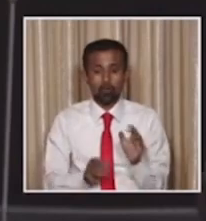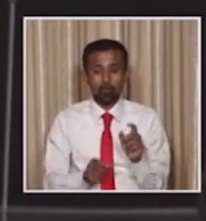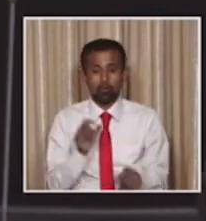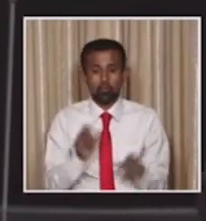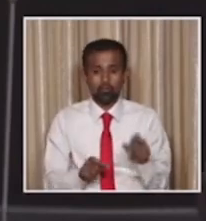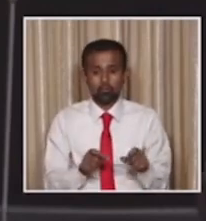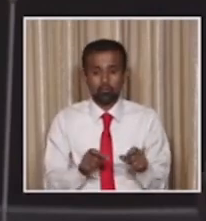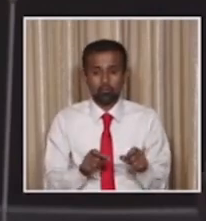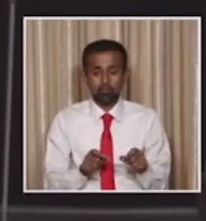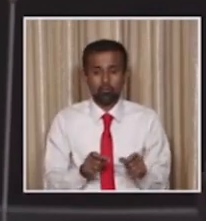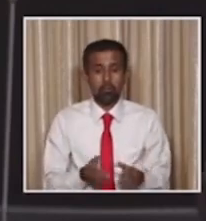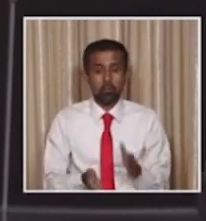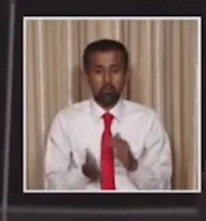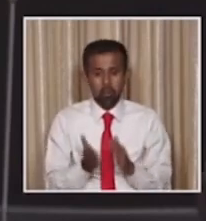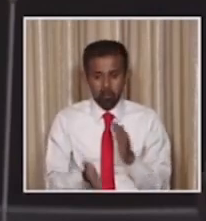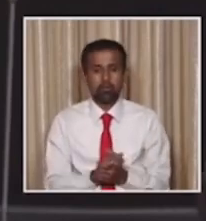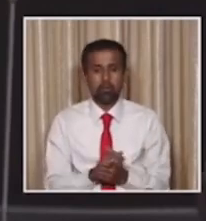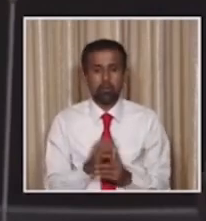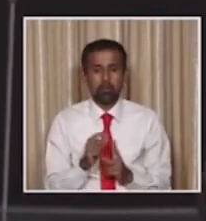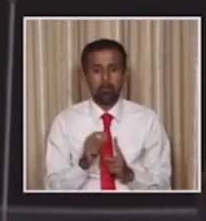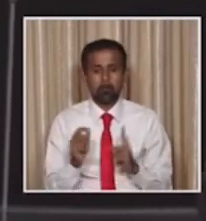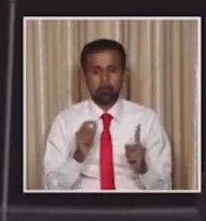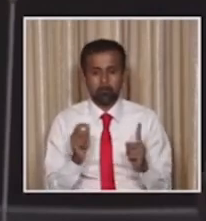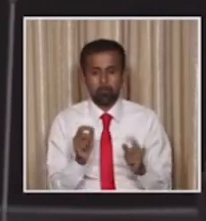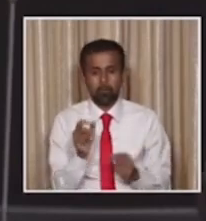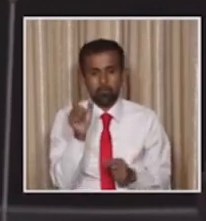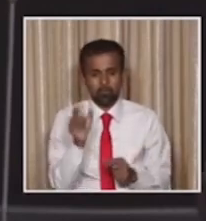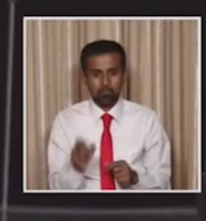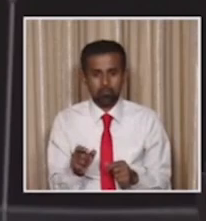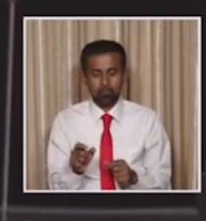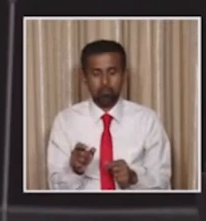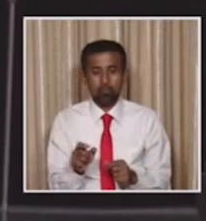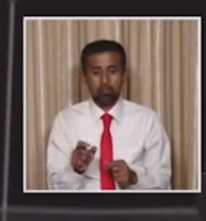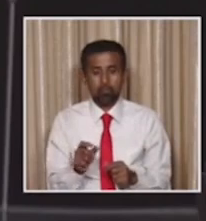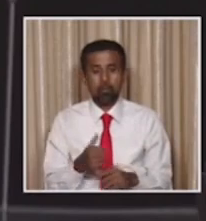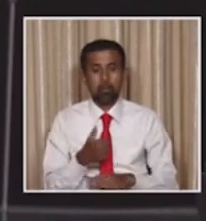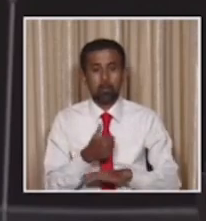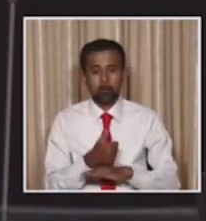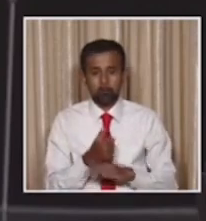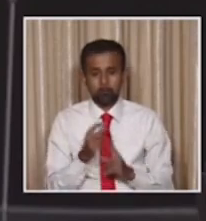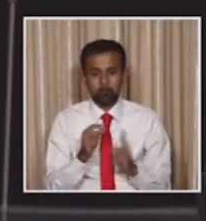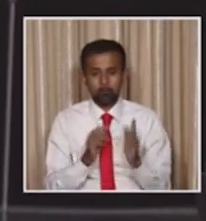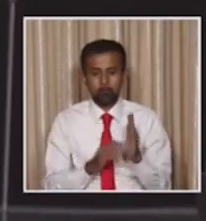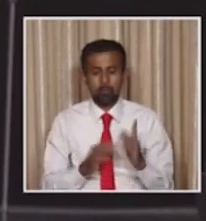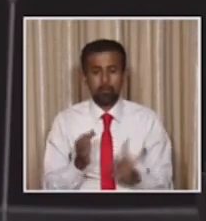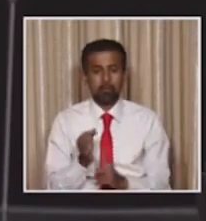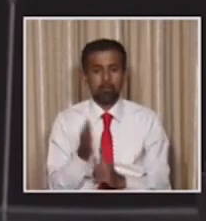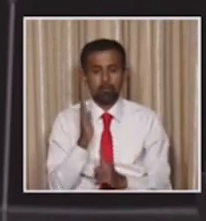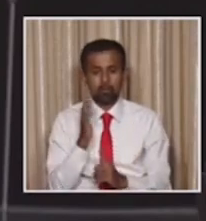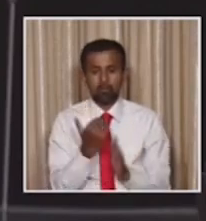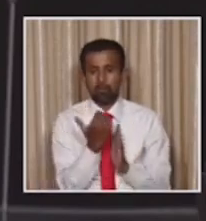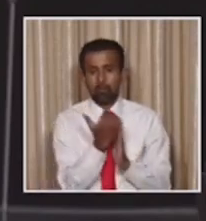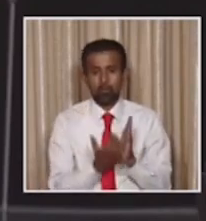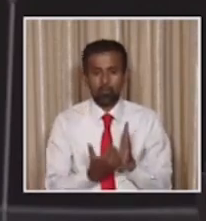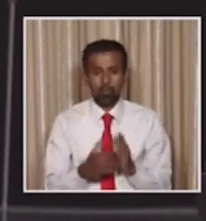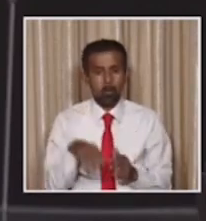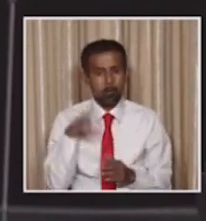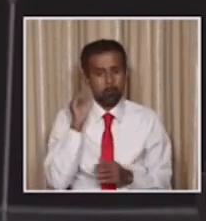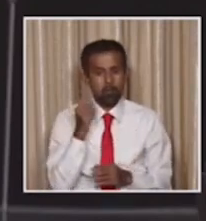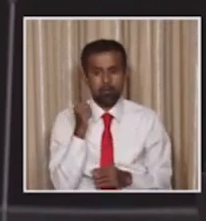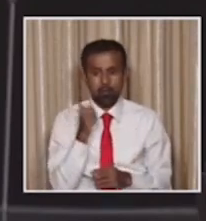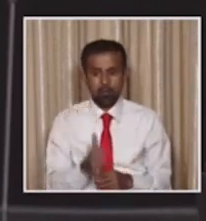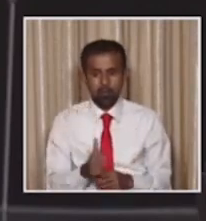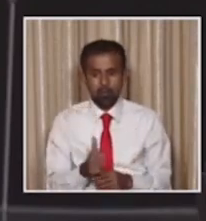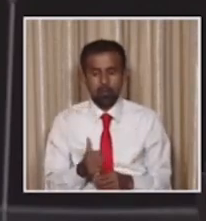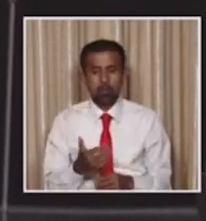தடுத்து நிறுத்த வேண்டும். இதற்கு இடம் அளிக்க கூடாது. இன்று ஜனாதிபதி கொள்கை பிரகடனத்தை முழுமையாக ஏற்றுக்கொள்கின்ற அதே சந்தர்ப்பத்தில் என்னுடைய சமூகம்